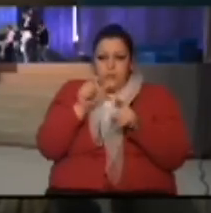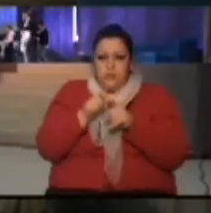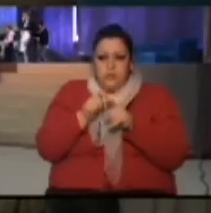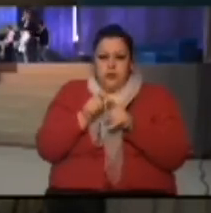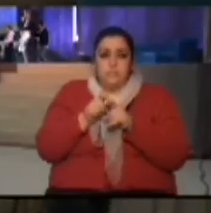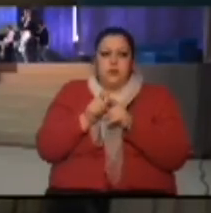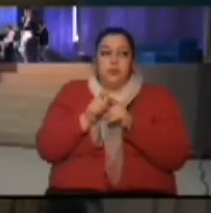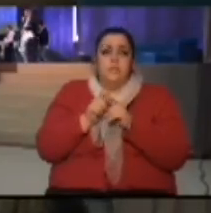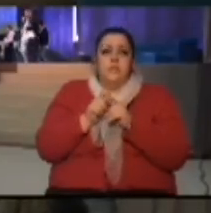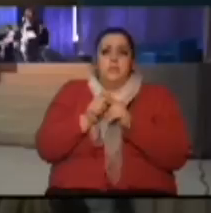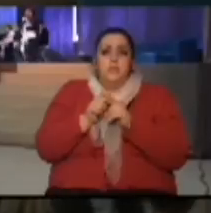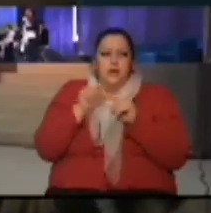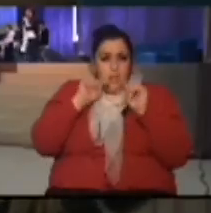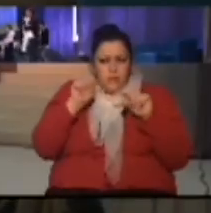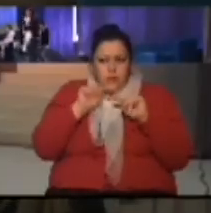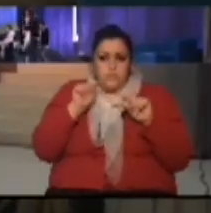խոսք ուղերձ,